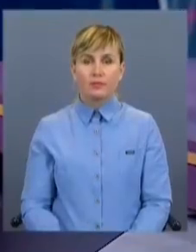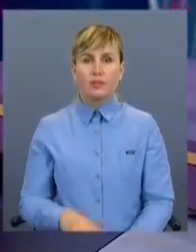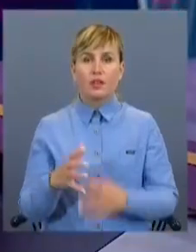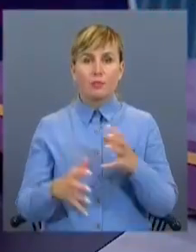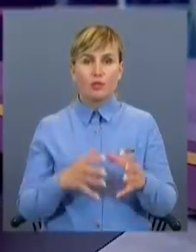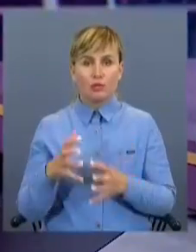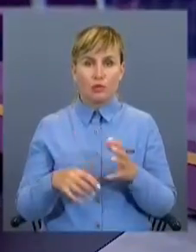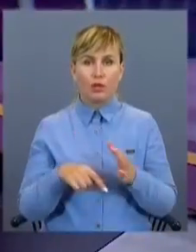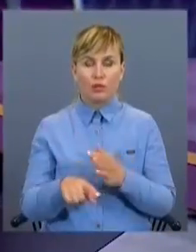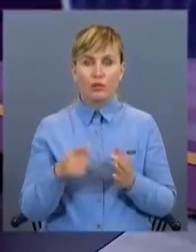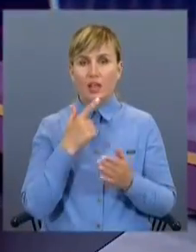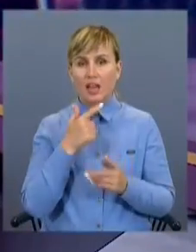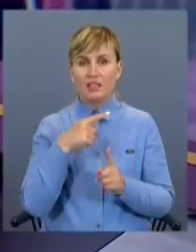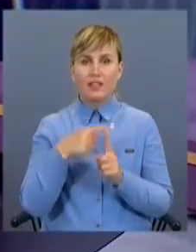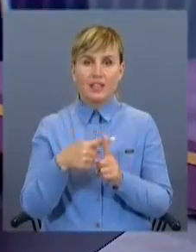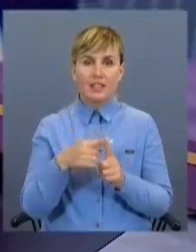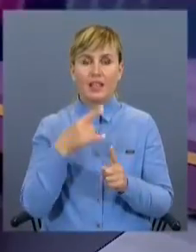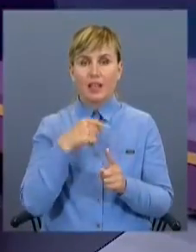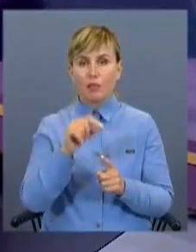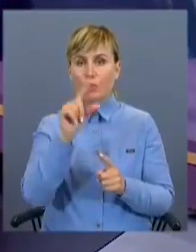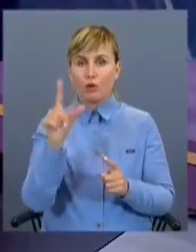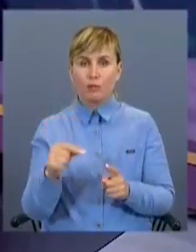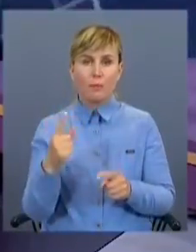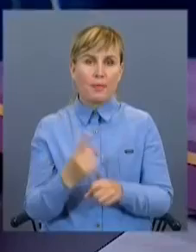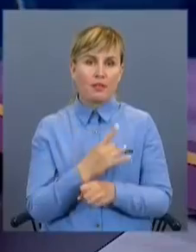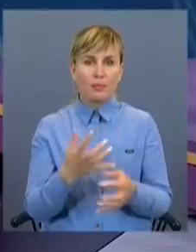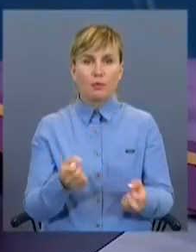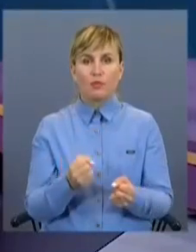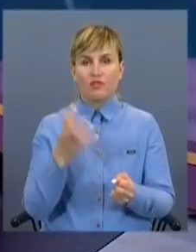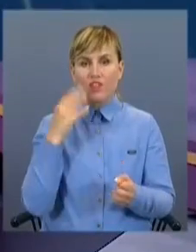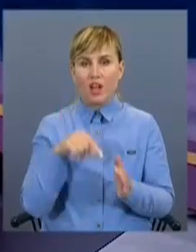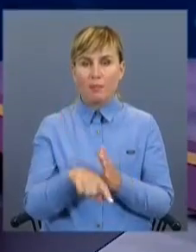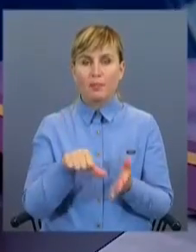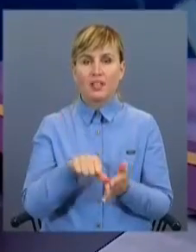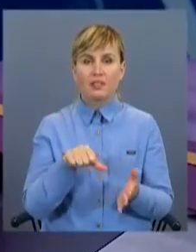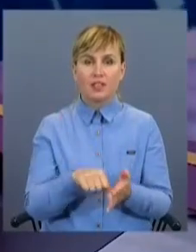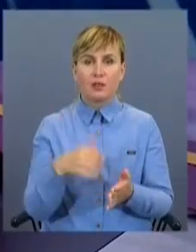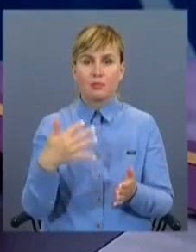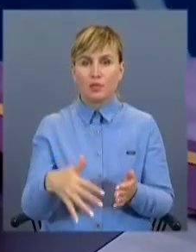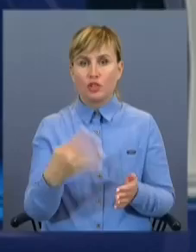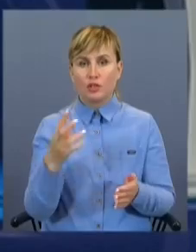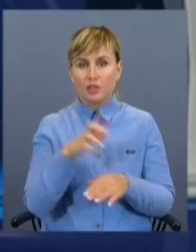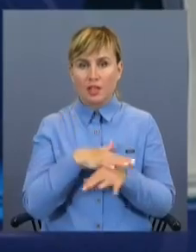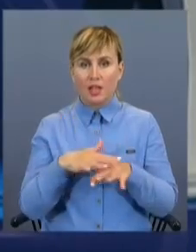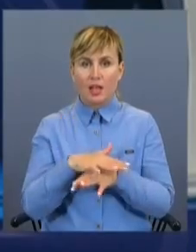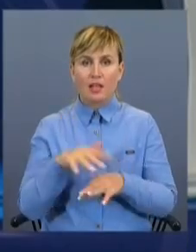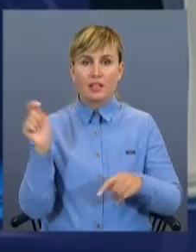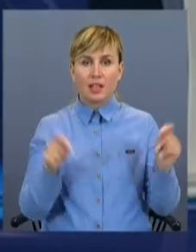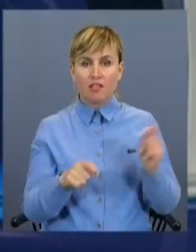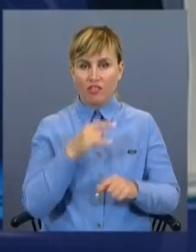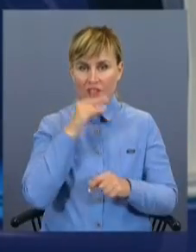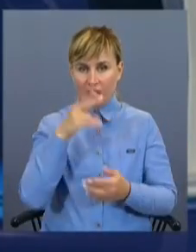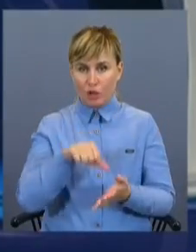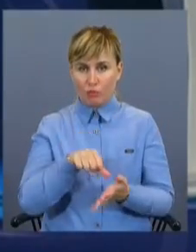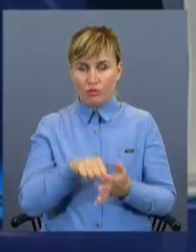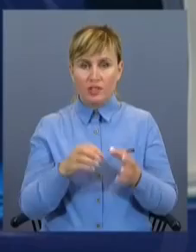Международную декларацию Красного Креста и Красного Полумесяца впервые примут в Алматы. Представители 54 стран съехались в Казахстан для